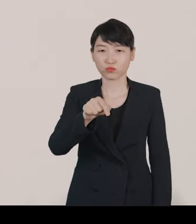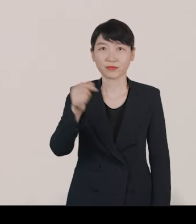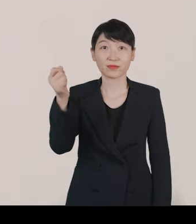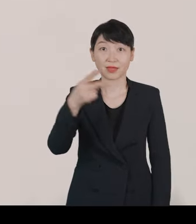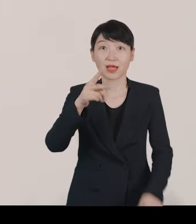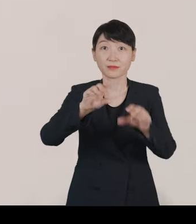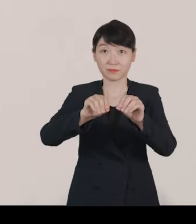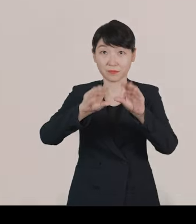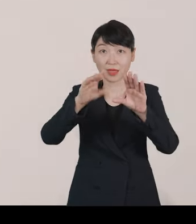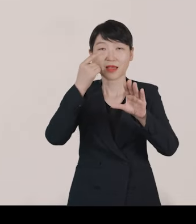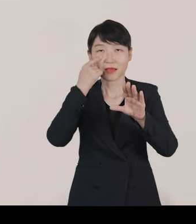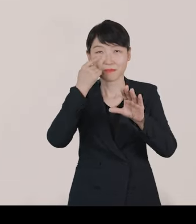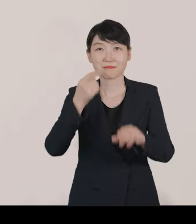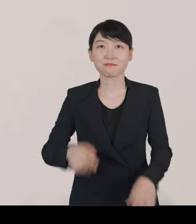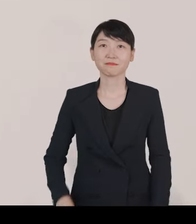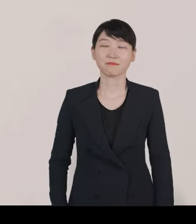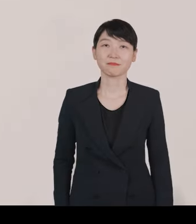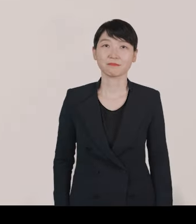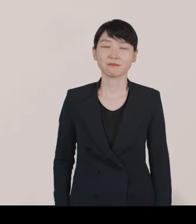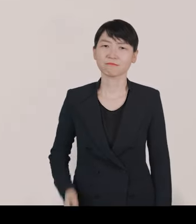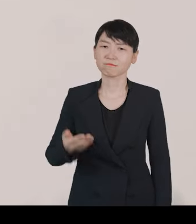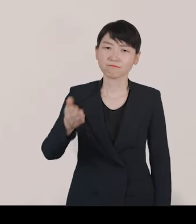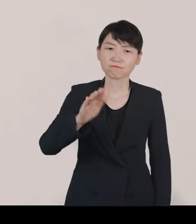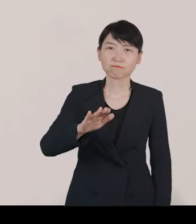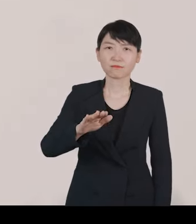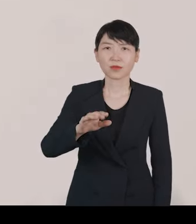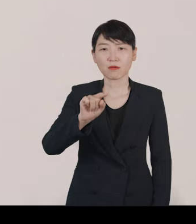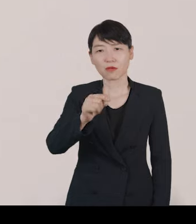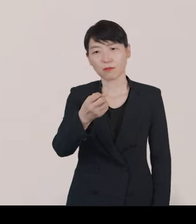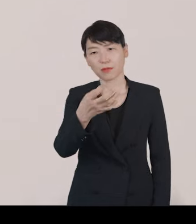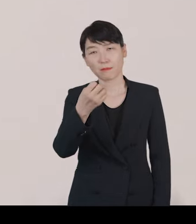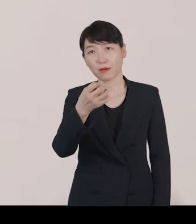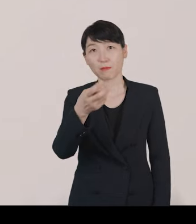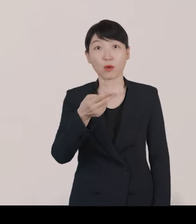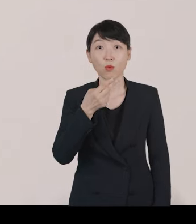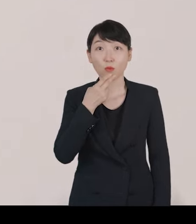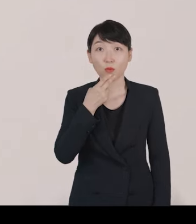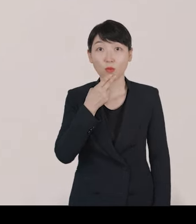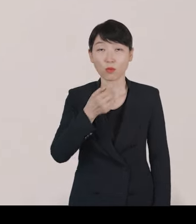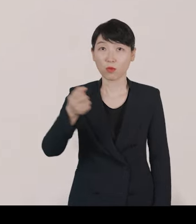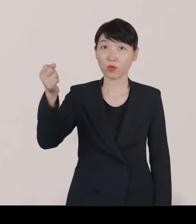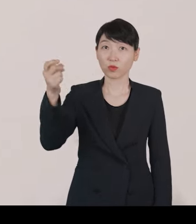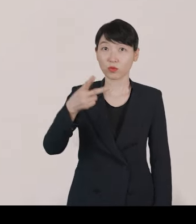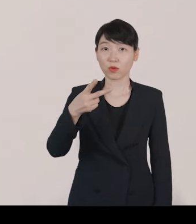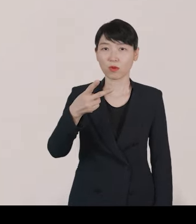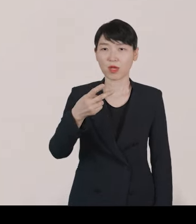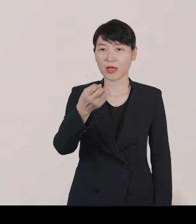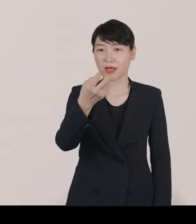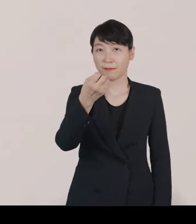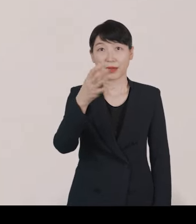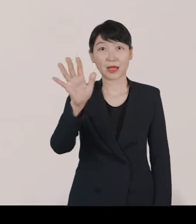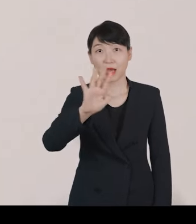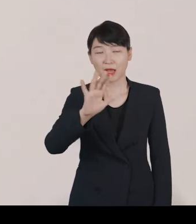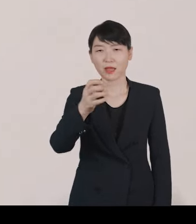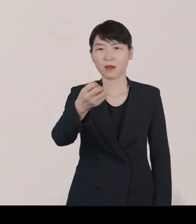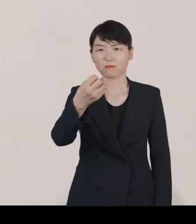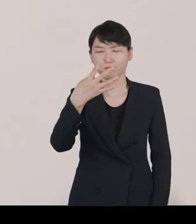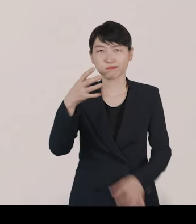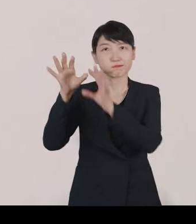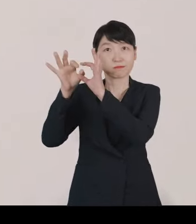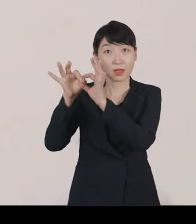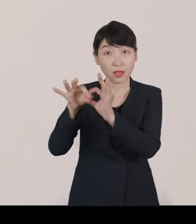재가동을 진행합니다. 이와 같은 조치에도 LED 표시등이 켜지지 않거나 깜빡이지 않고 항상